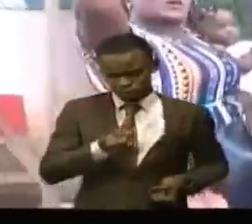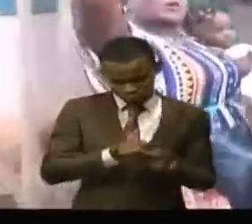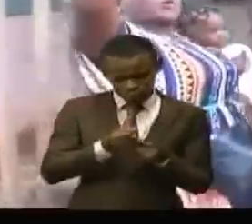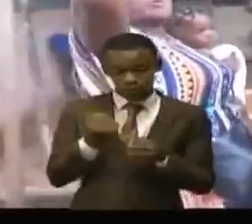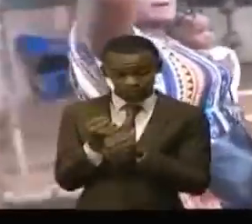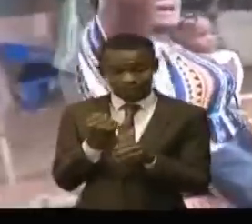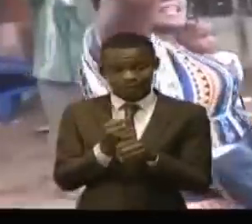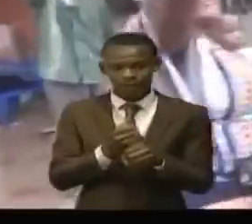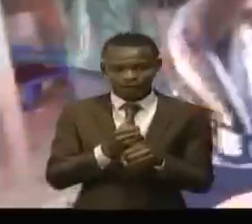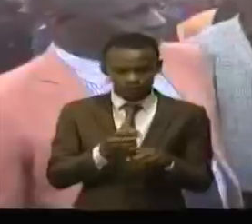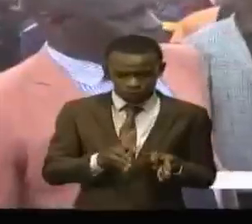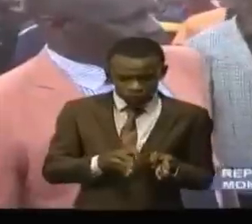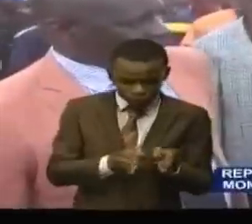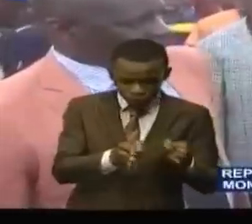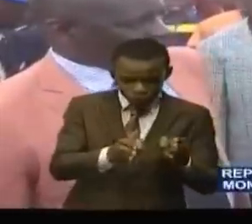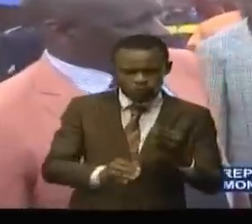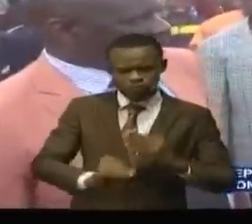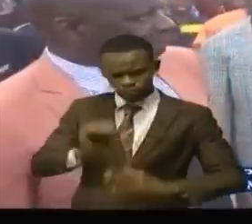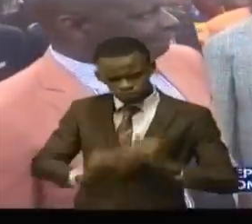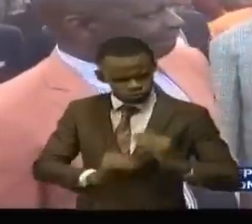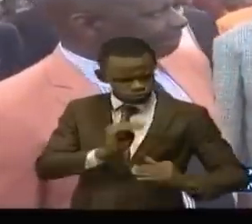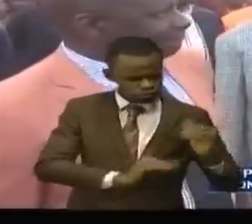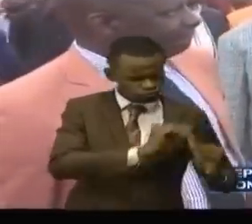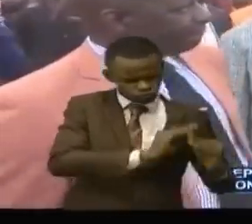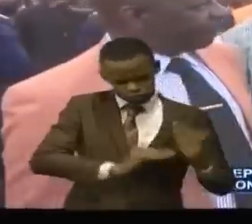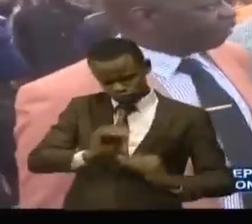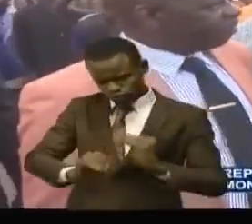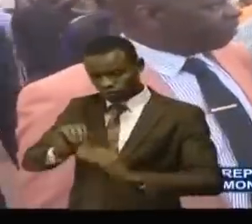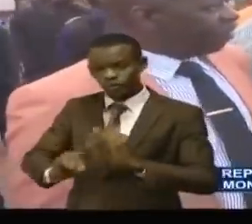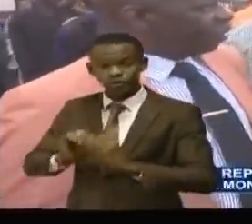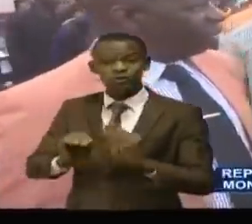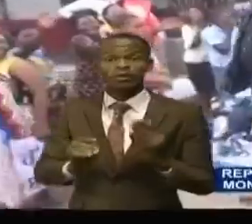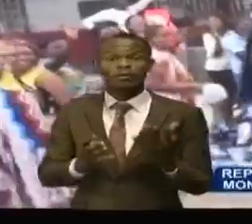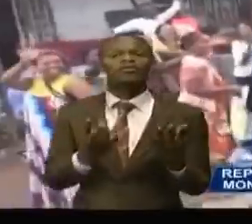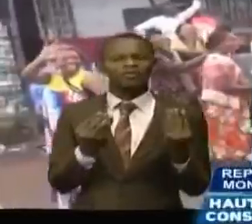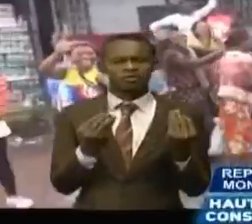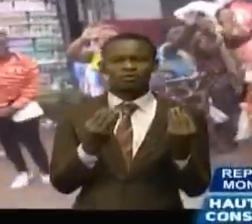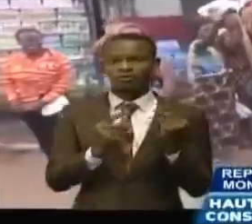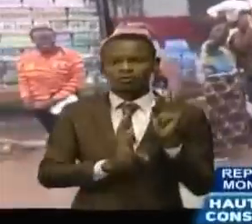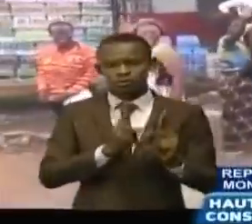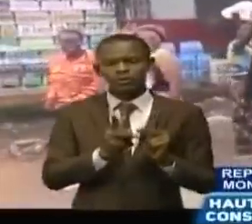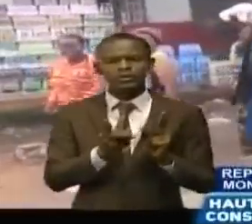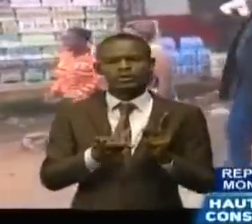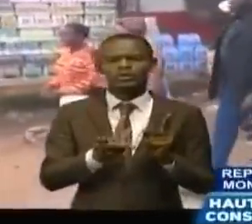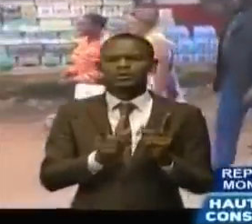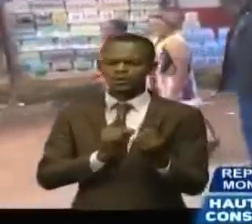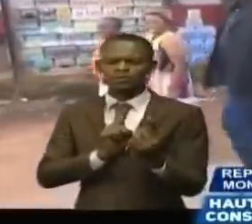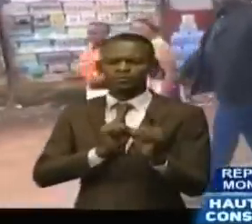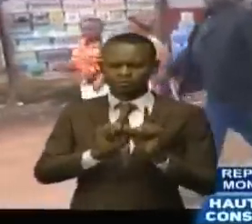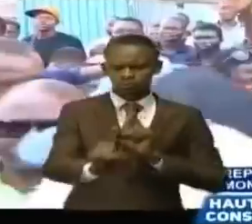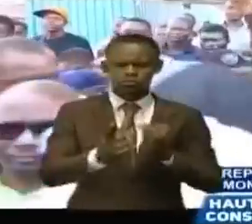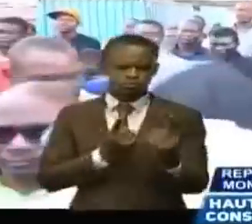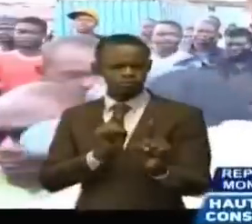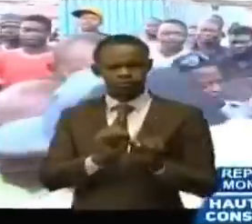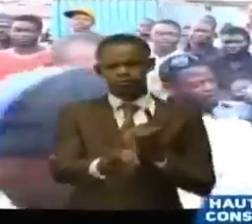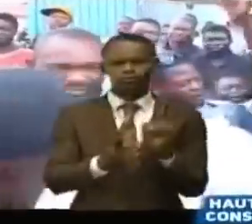les infrastructures routières, ainsi renforcer la fluidité de la circulation entre les centres urbains et leurs